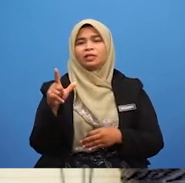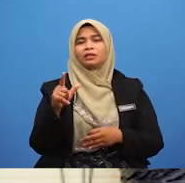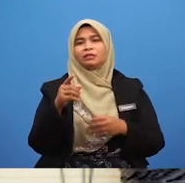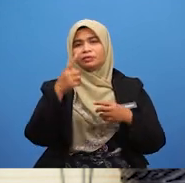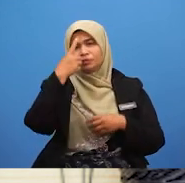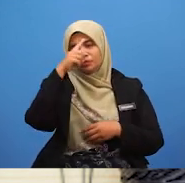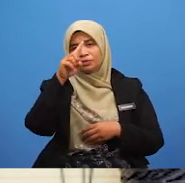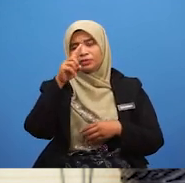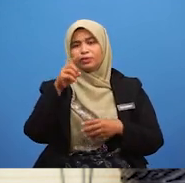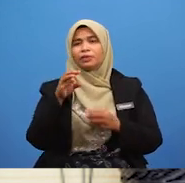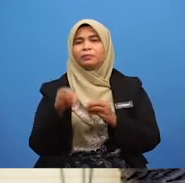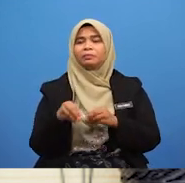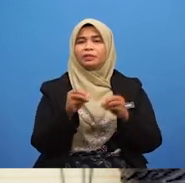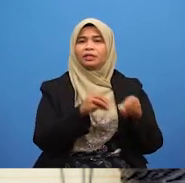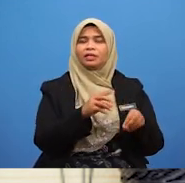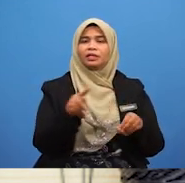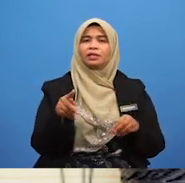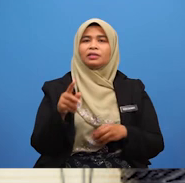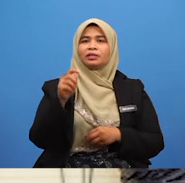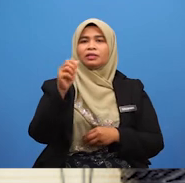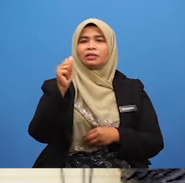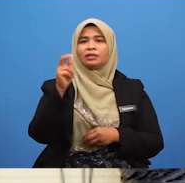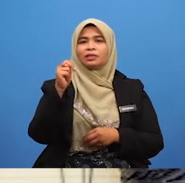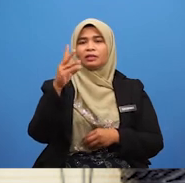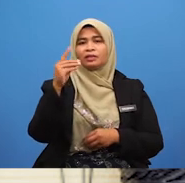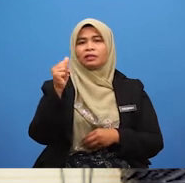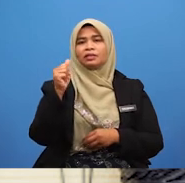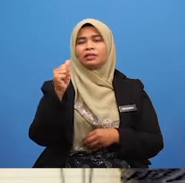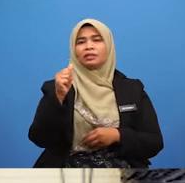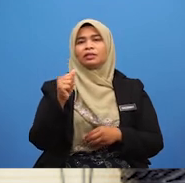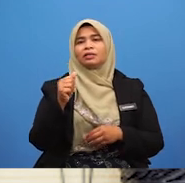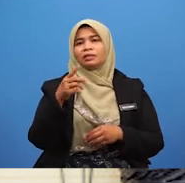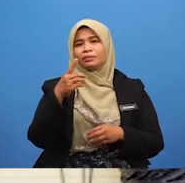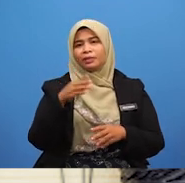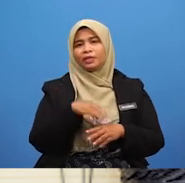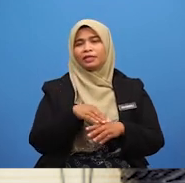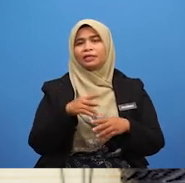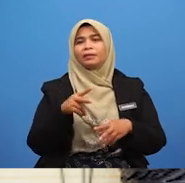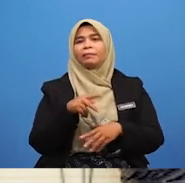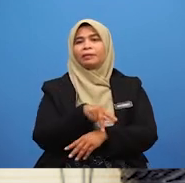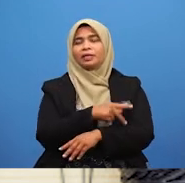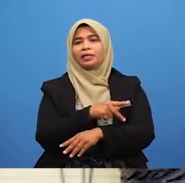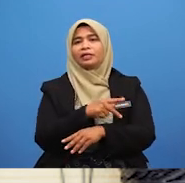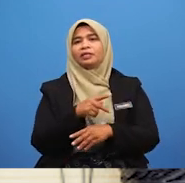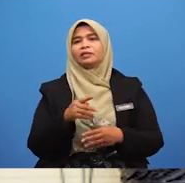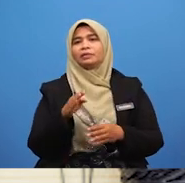adalah untuk memindahkan tanda pola pada fabrik bersama dengan kertas